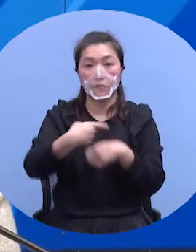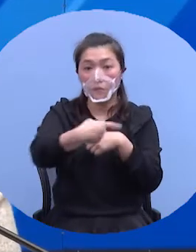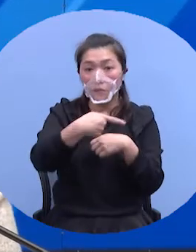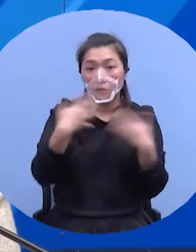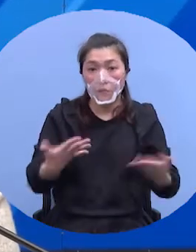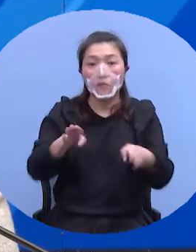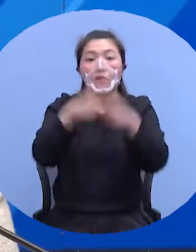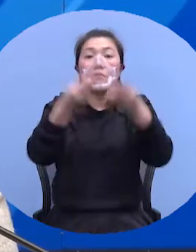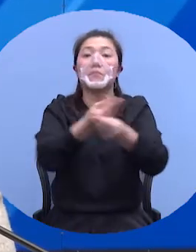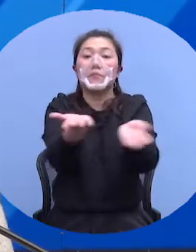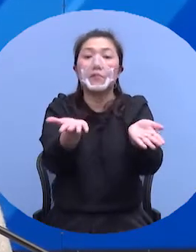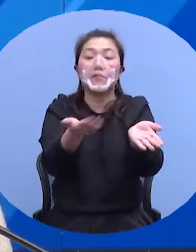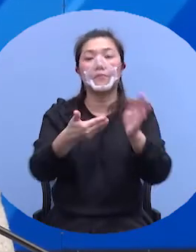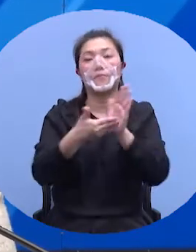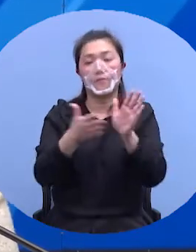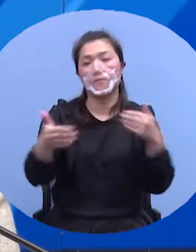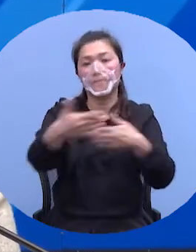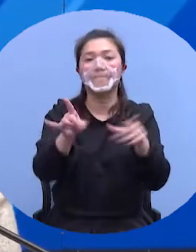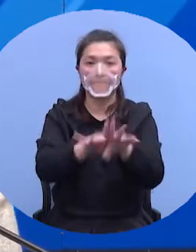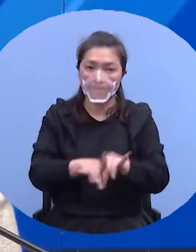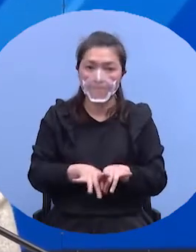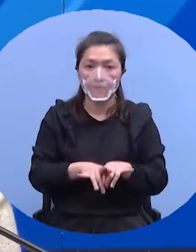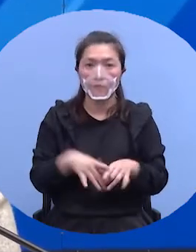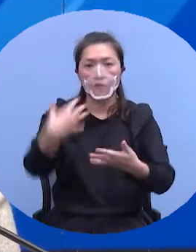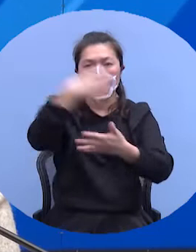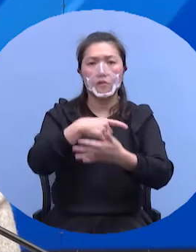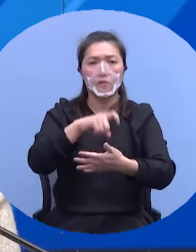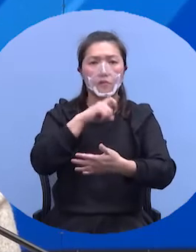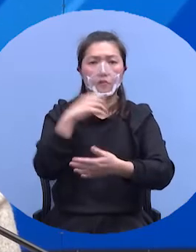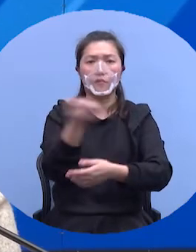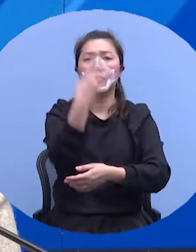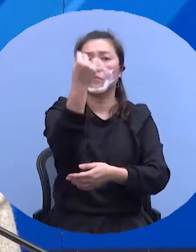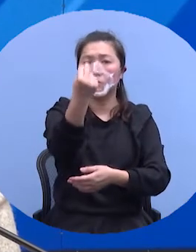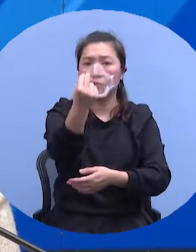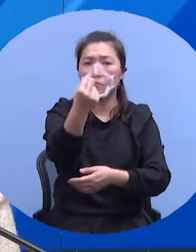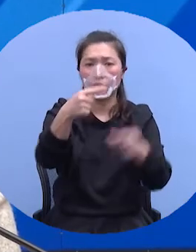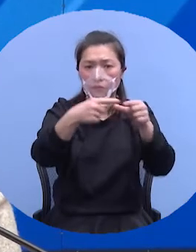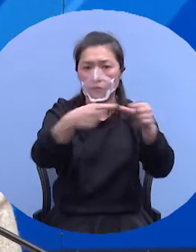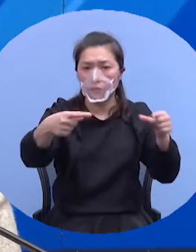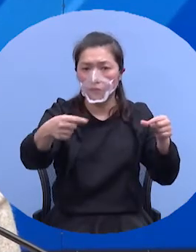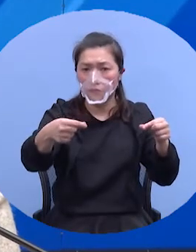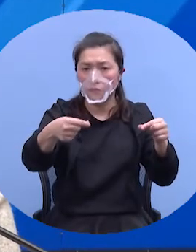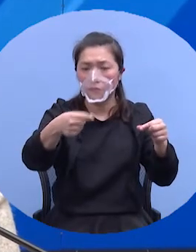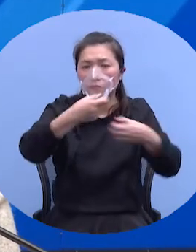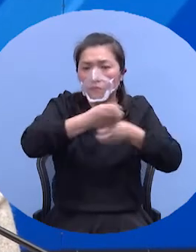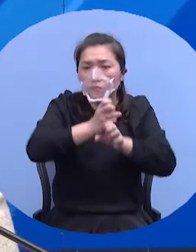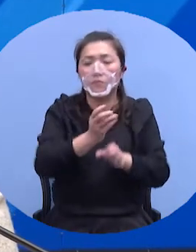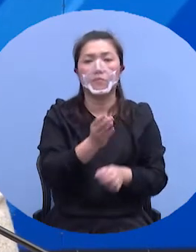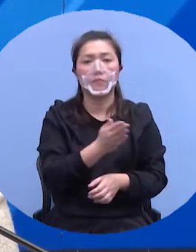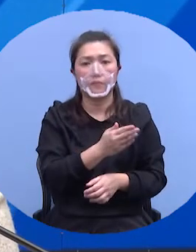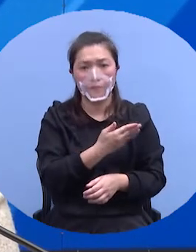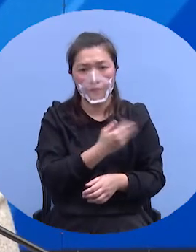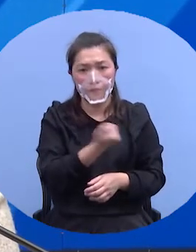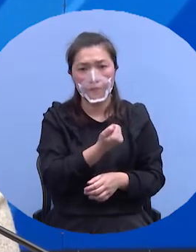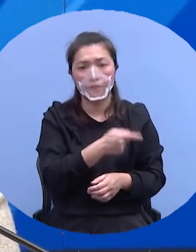今日開始派發呢個防疫服務包，咁裏邊咧就係有20套呢啲快速抗原測